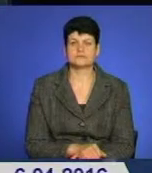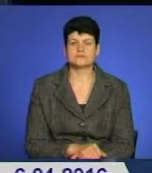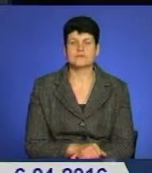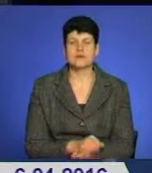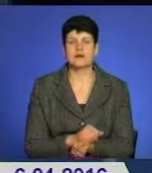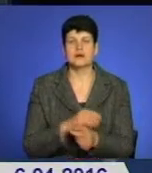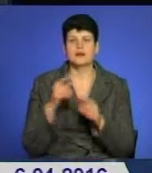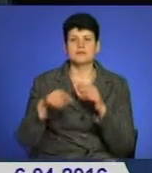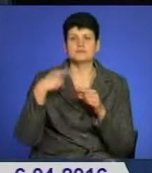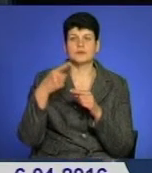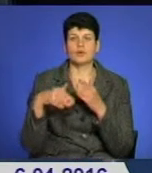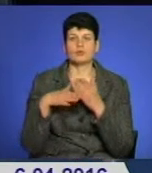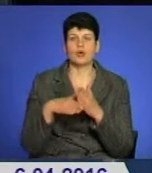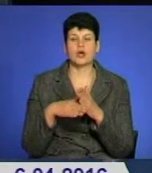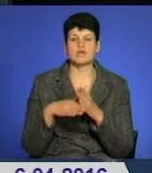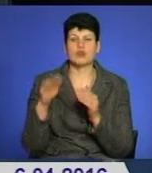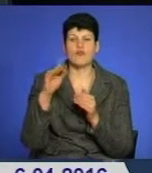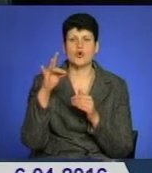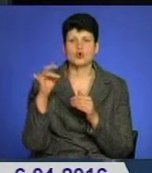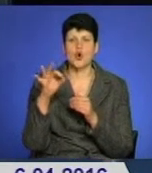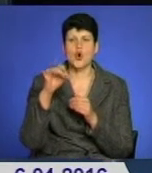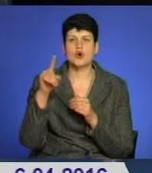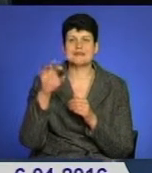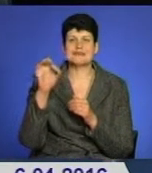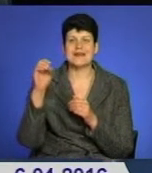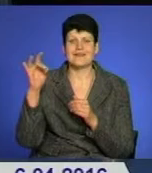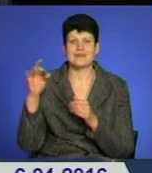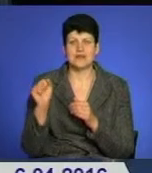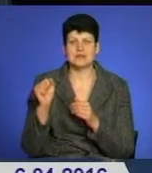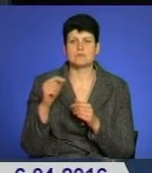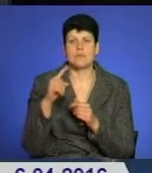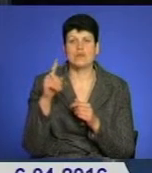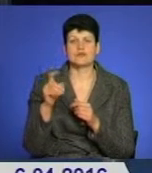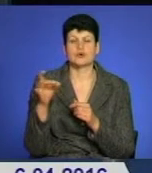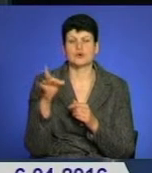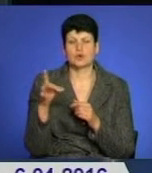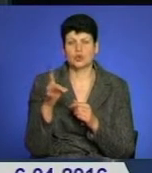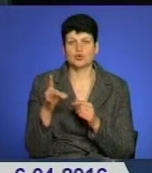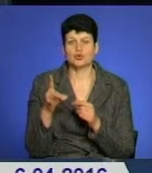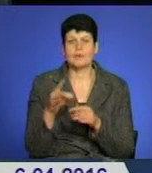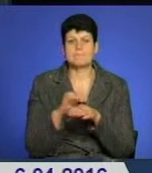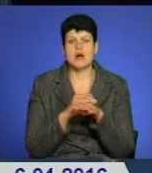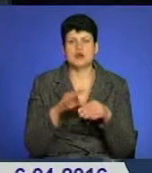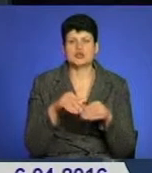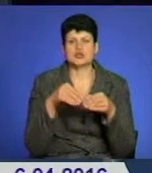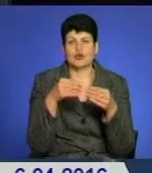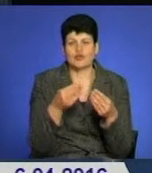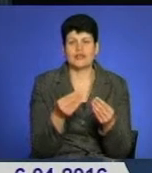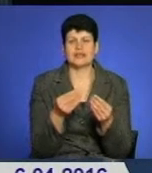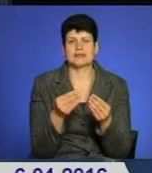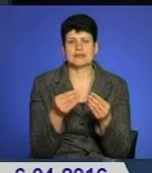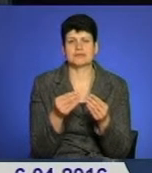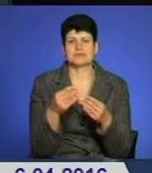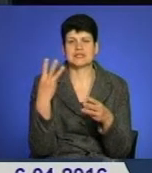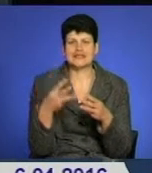Чергова допомога на фронт. Із озерної Зборівського району громада разом із духовенством благословили на щасливу дорогу 30-тонну машину із